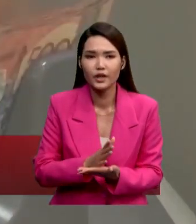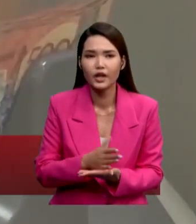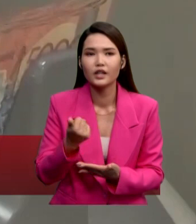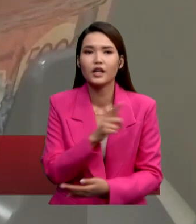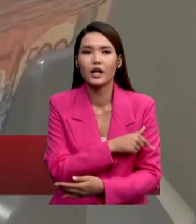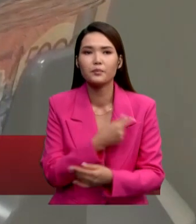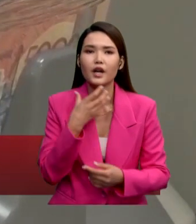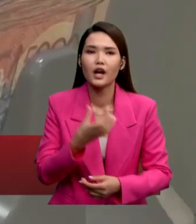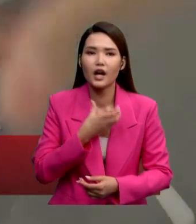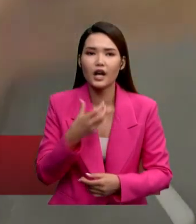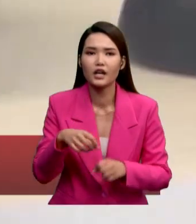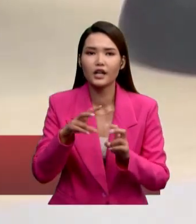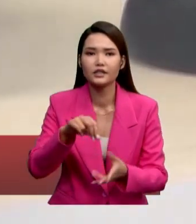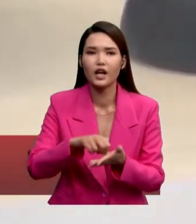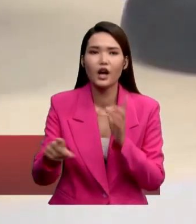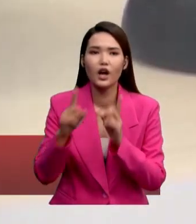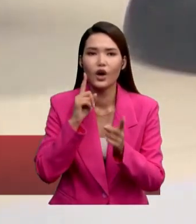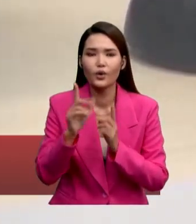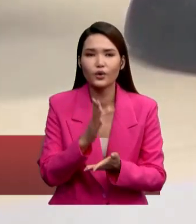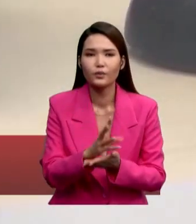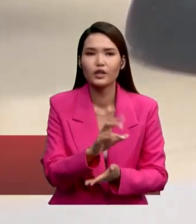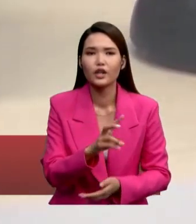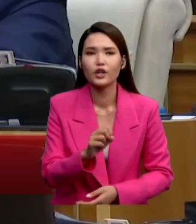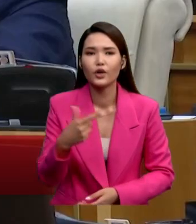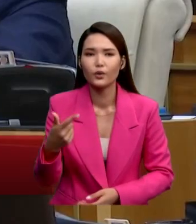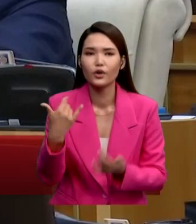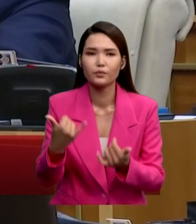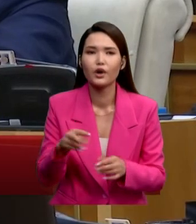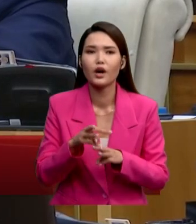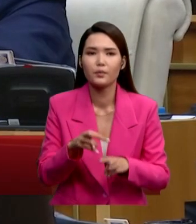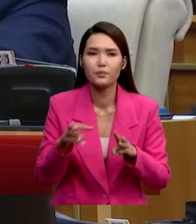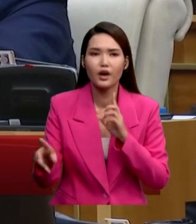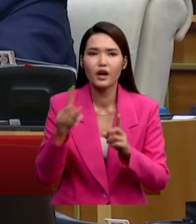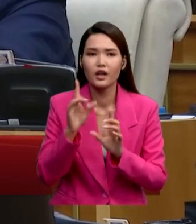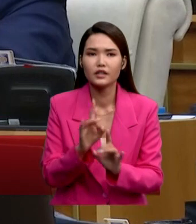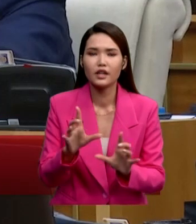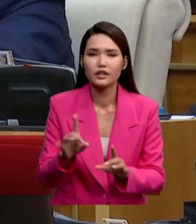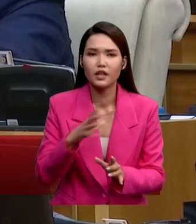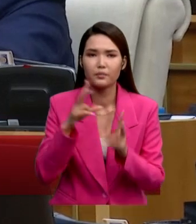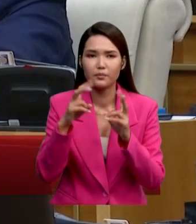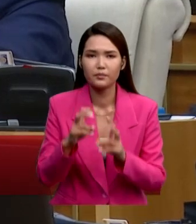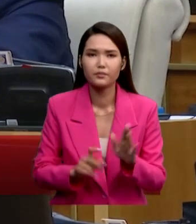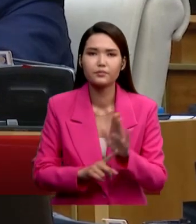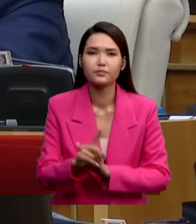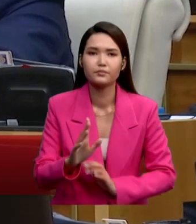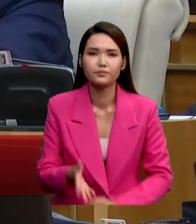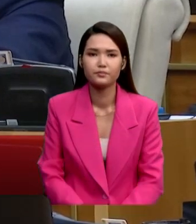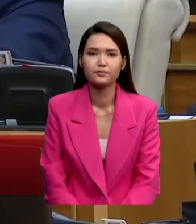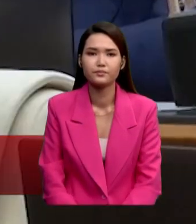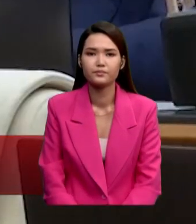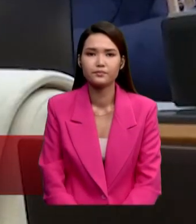медициналық сақтандыру қорына қатысты аудит жүргізілетіні Наталья Годунова бүгін мәжілісте де айтты, тексеріс жыл аяғында басталады.